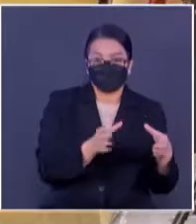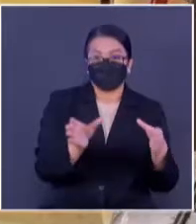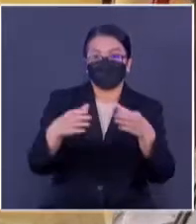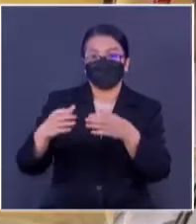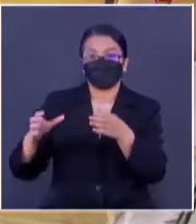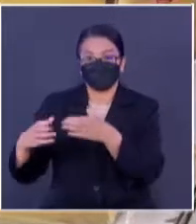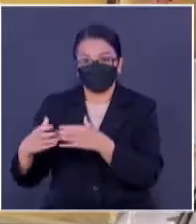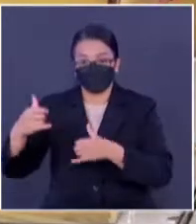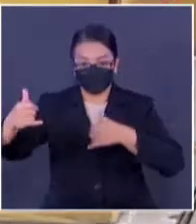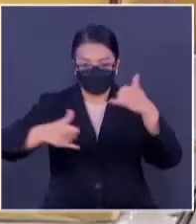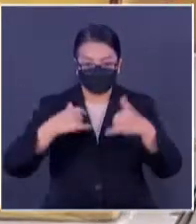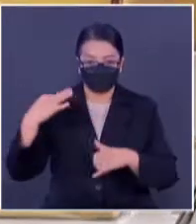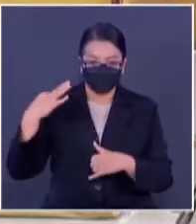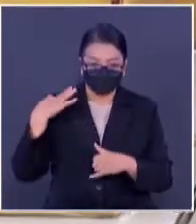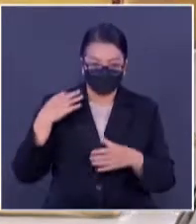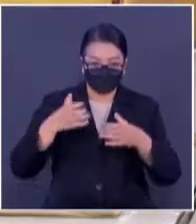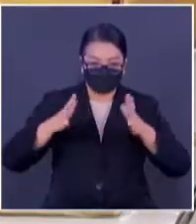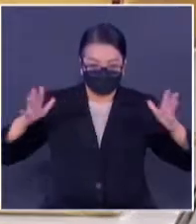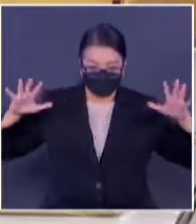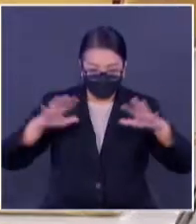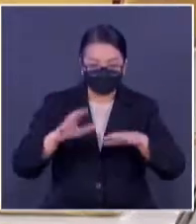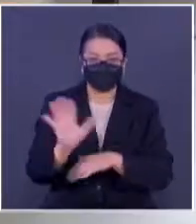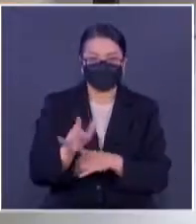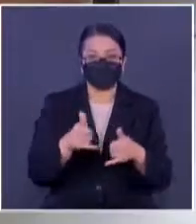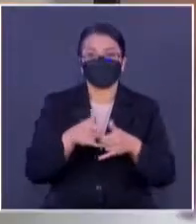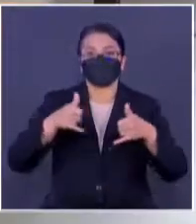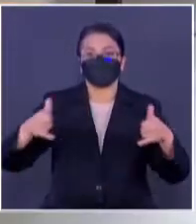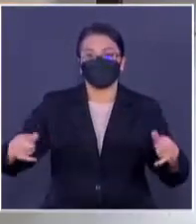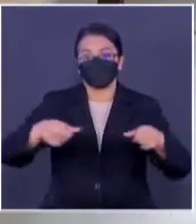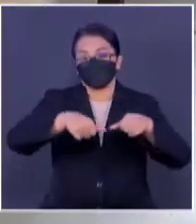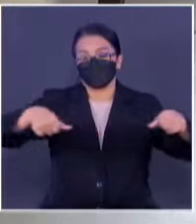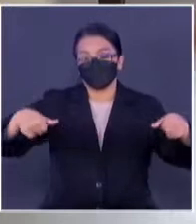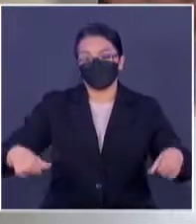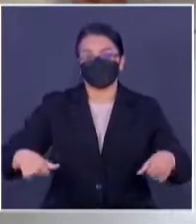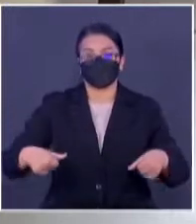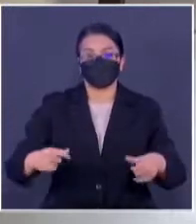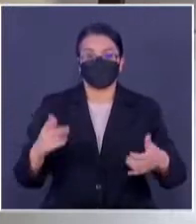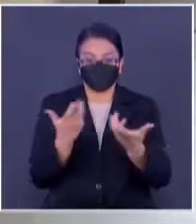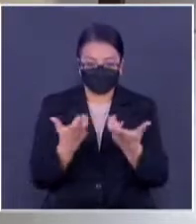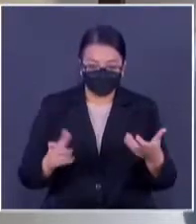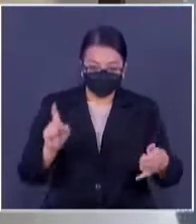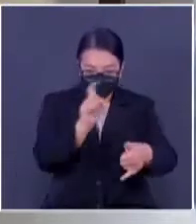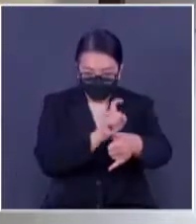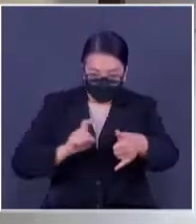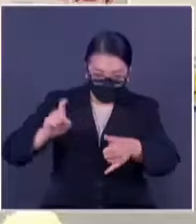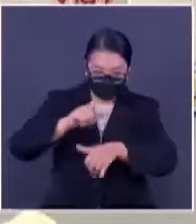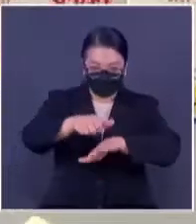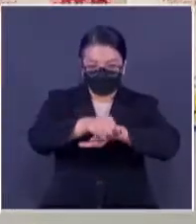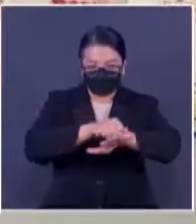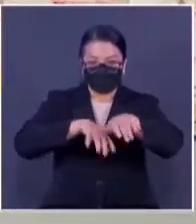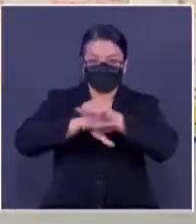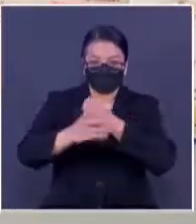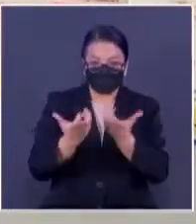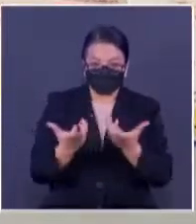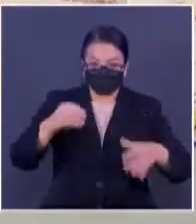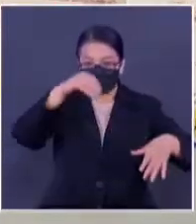จำกัดจำนวนจิตอาสาในการแพ็คของเว้นระยะห่างและที่สำคัญครับฉีดพ่นฆ่าเชื้อผลิตภัณฑ์ต่างๆสวมถุงมือระหว่าง